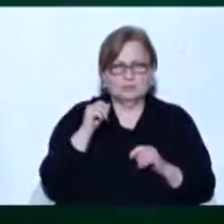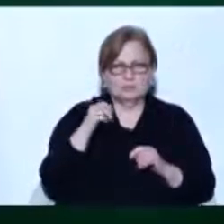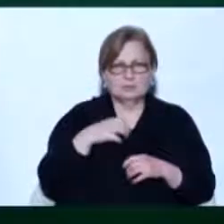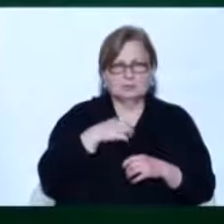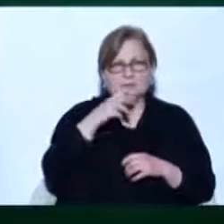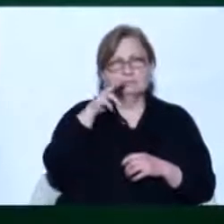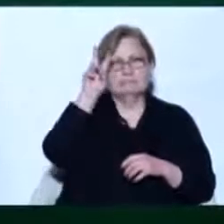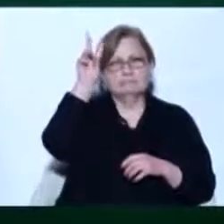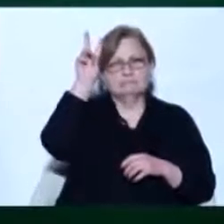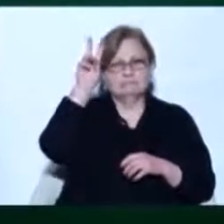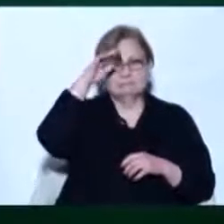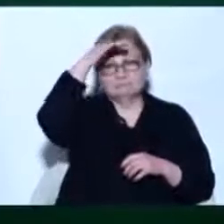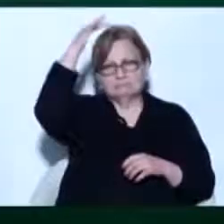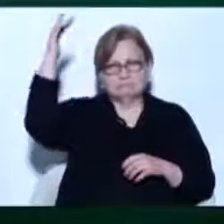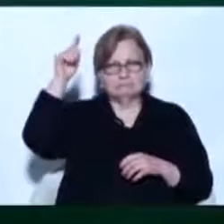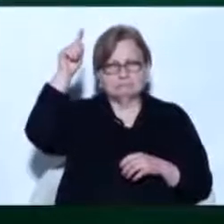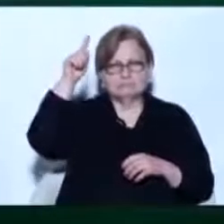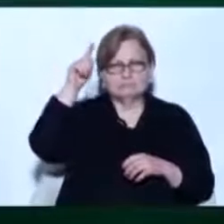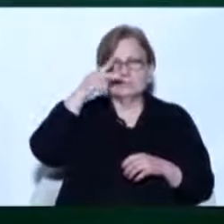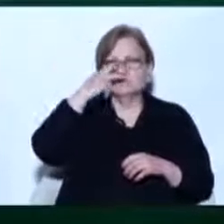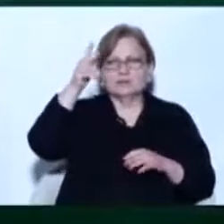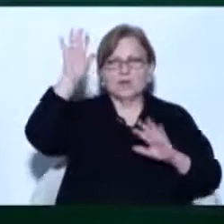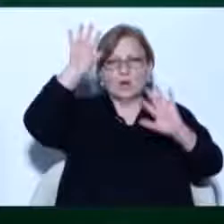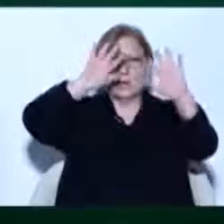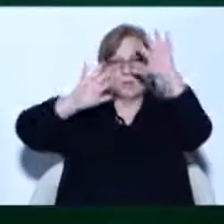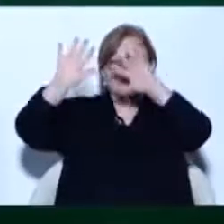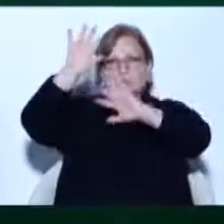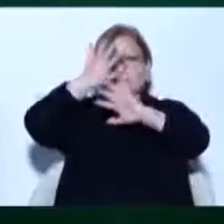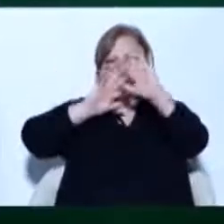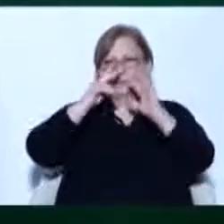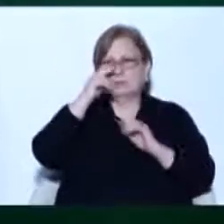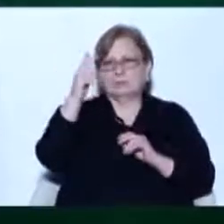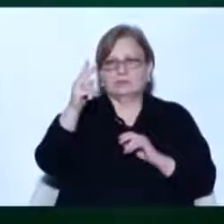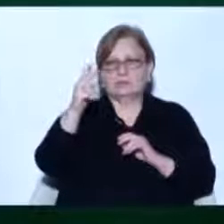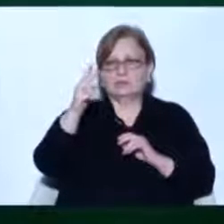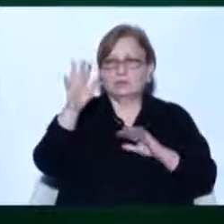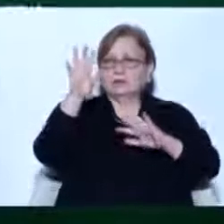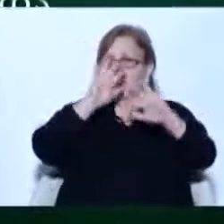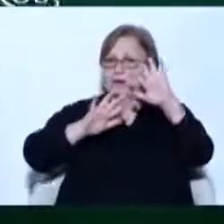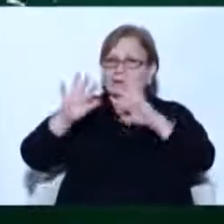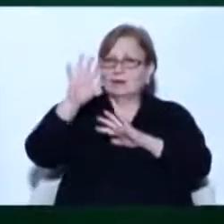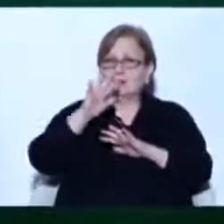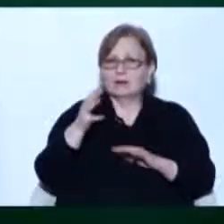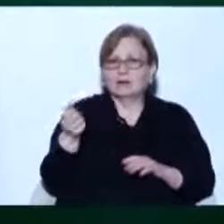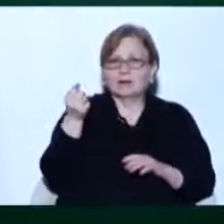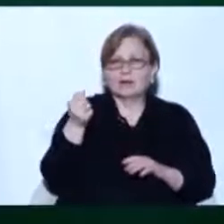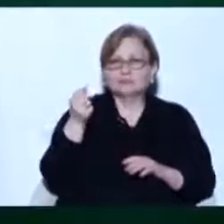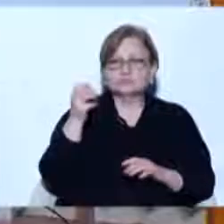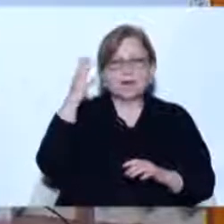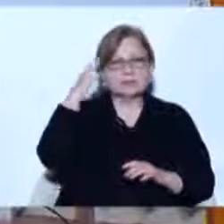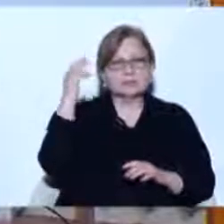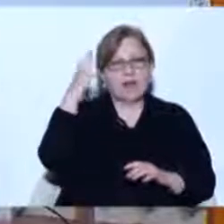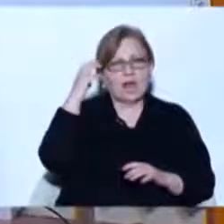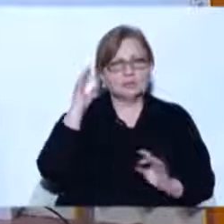ცაში აიხედა და ღრუბელი დაინახა. ღრუბელს ხელში რადიო ეჭირა